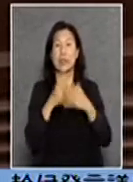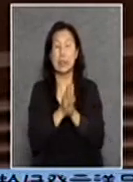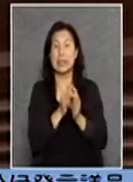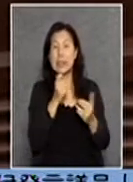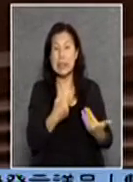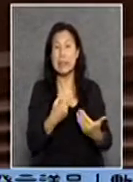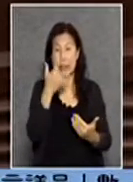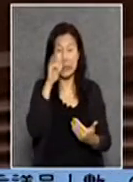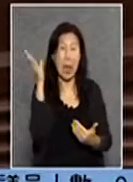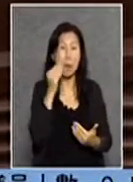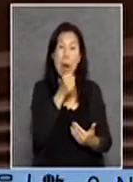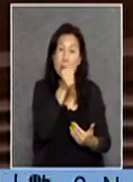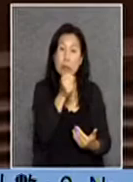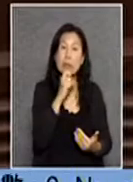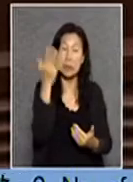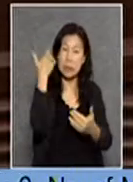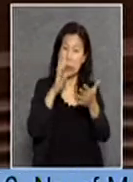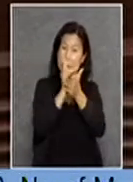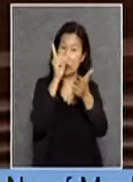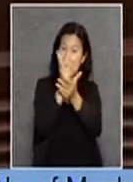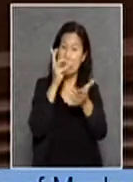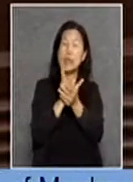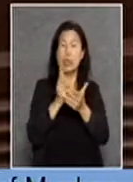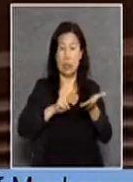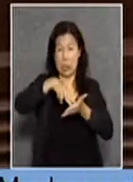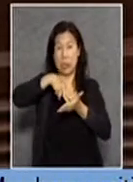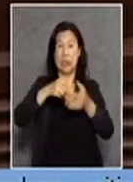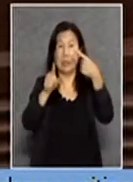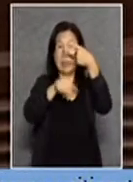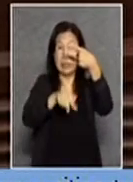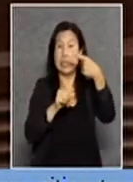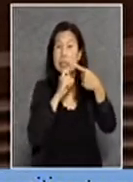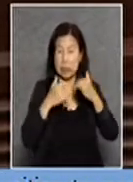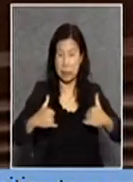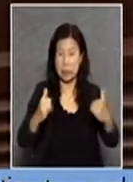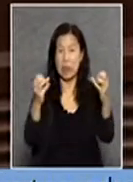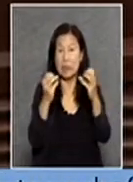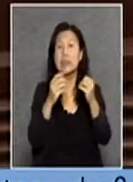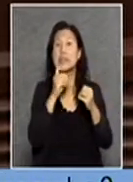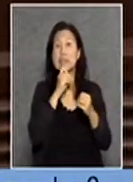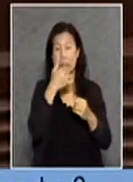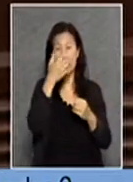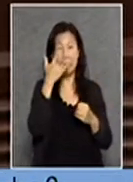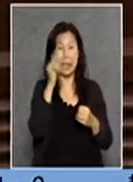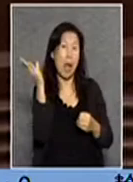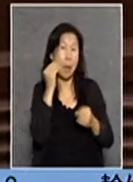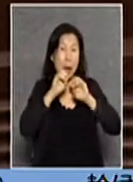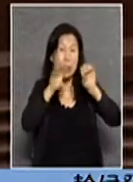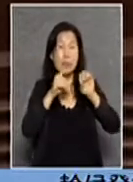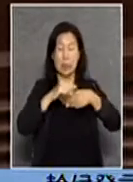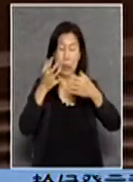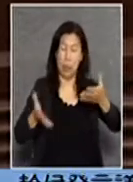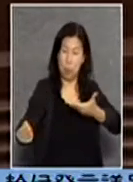聞發布會來講，其實過去幾年每年都是舉辦即是1000個的新聞發布會，這個是未包括其他一